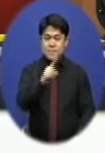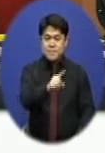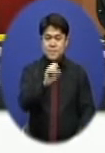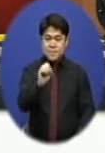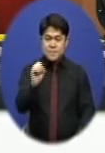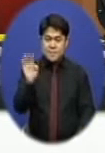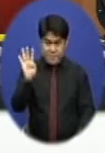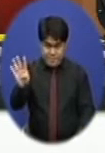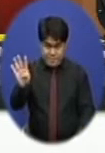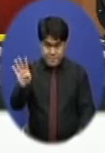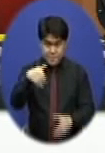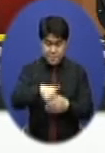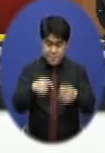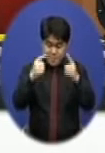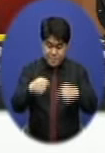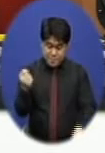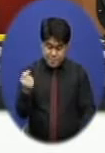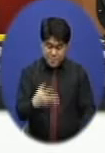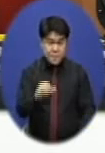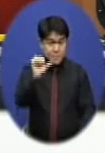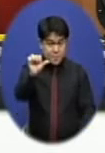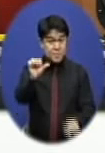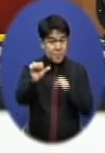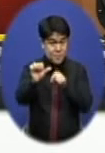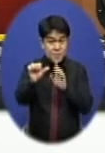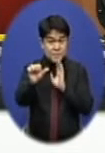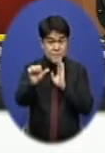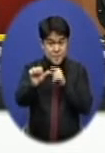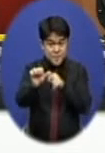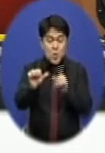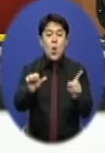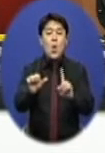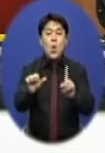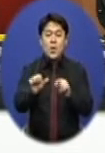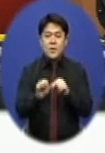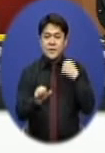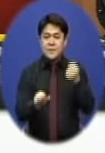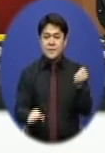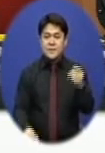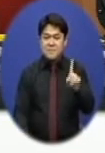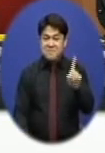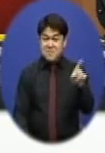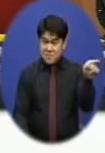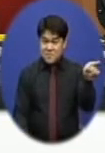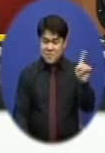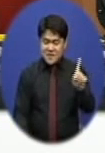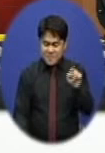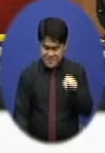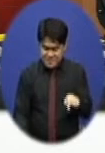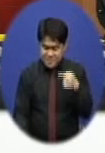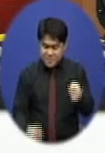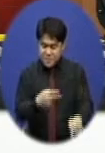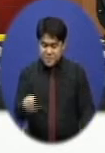060-608-1004번입니다. 네. 심사투표 번호가 5번이죠. 5번입니다. 5번을 누르면, 5번을 누르고 1번 참여자기 때문에 1번을